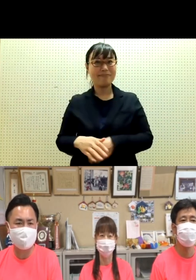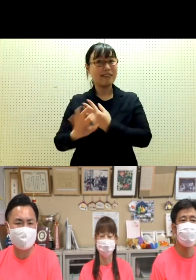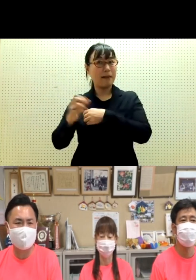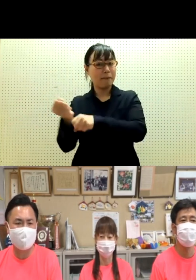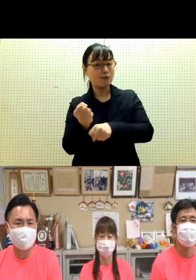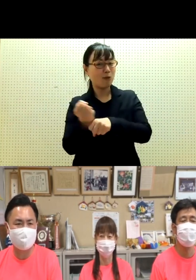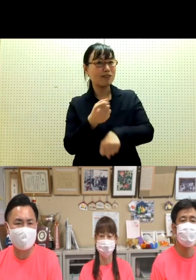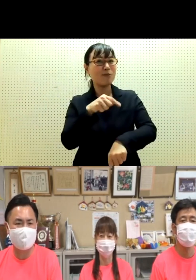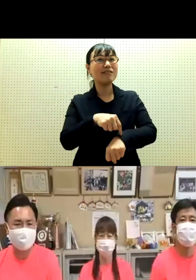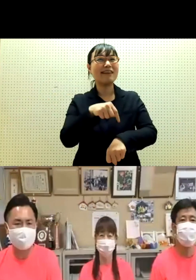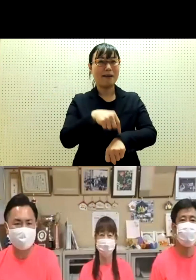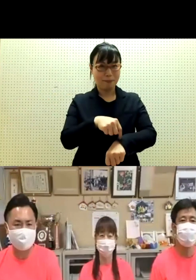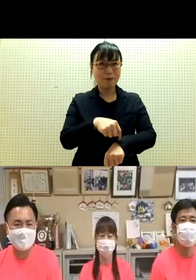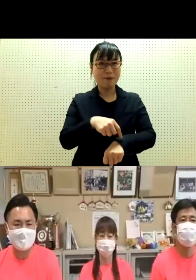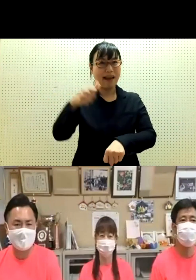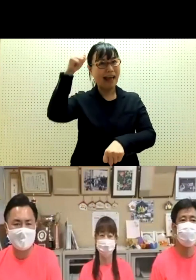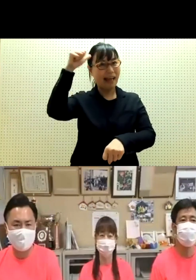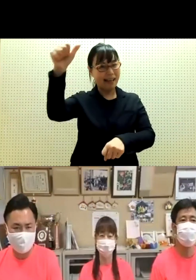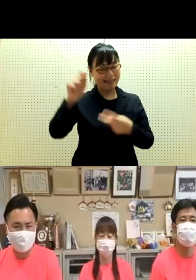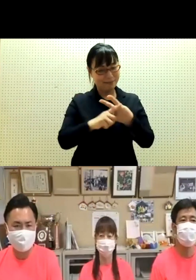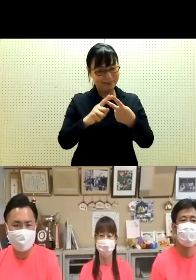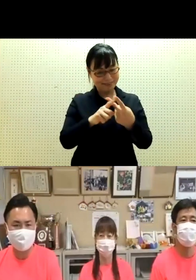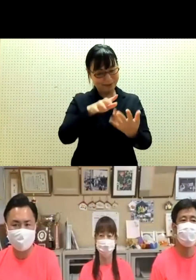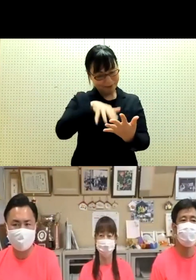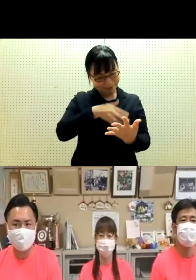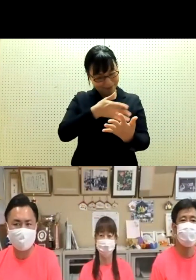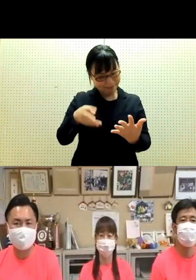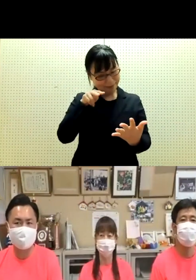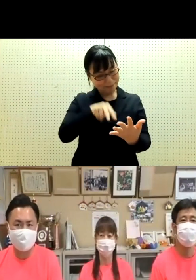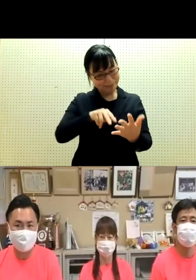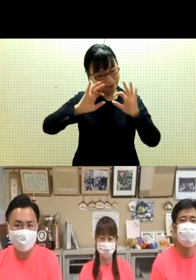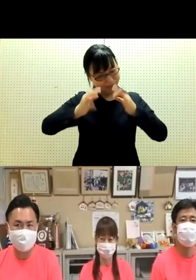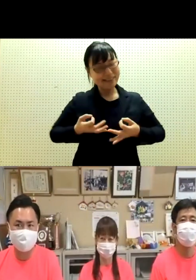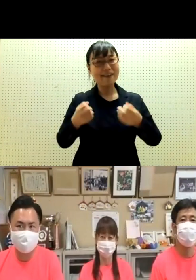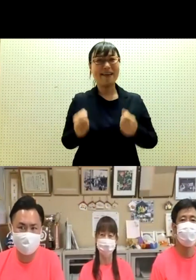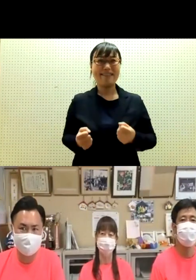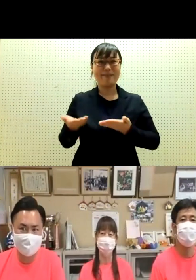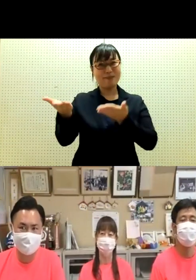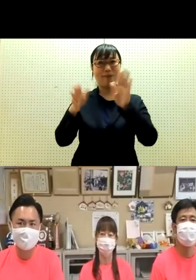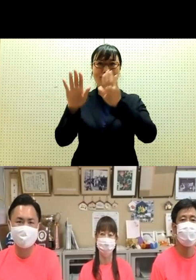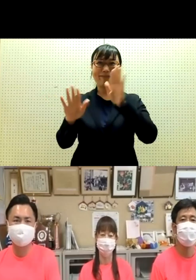を活用しながら振り返っている様子です。ではこちらの動画をご覧ください。